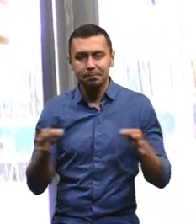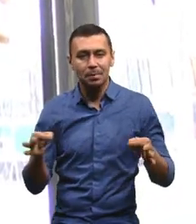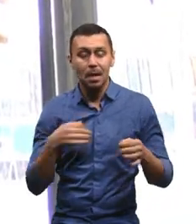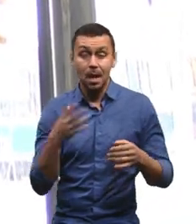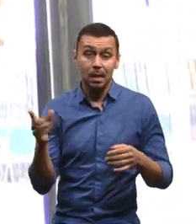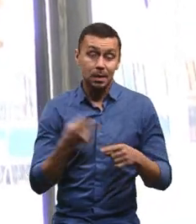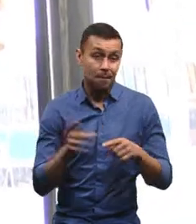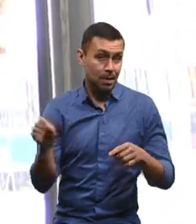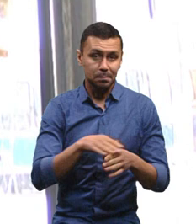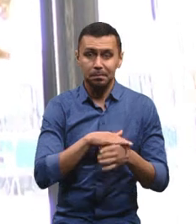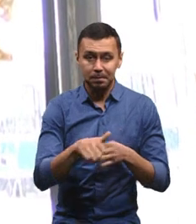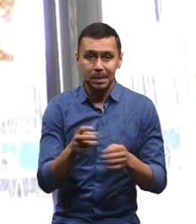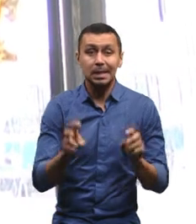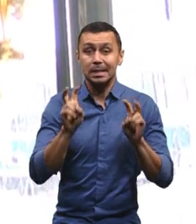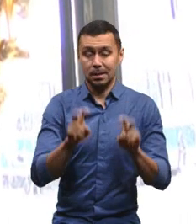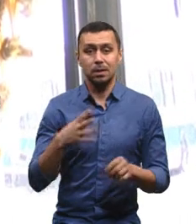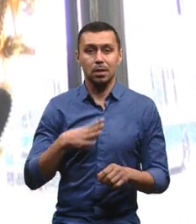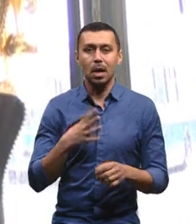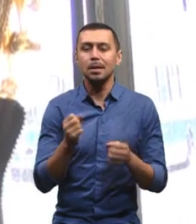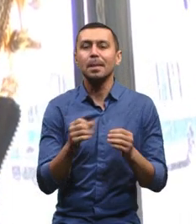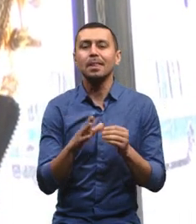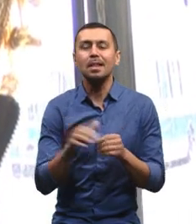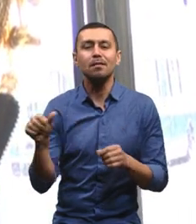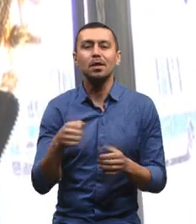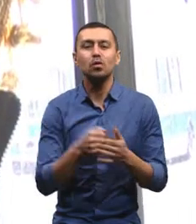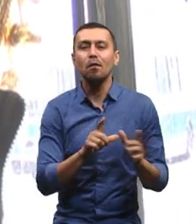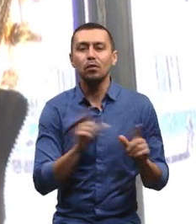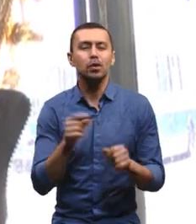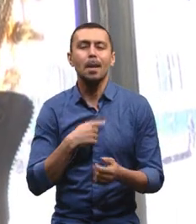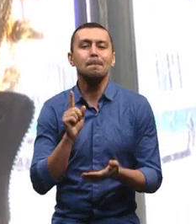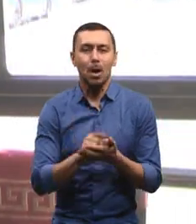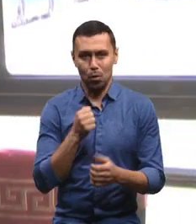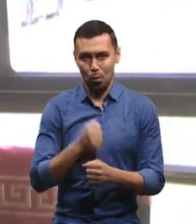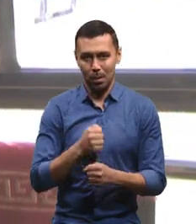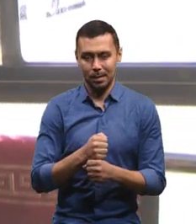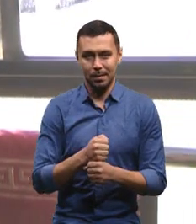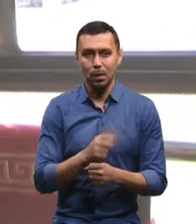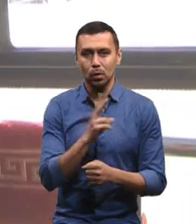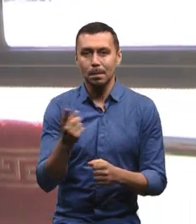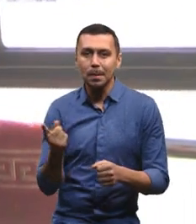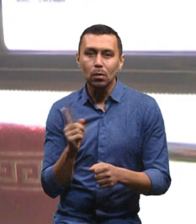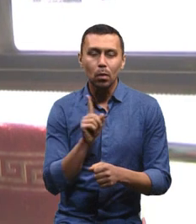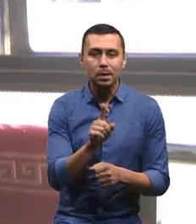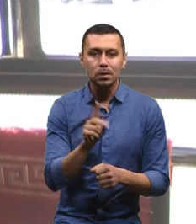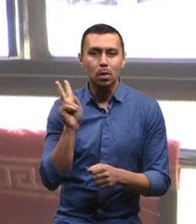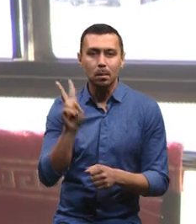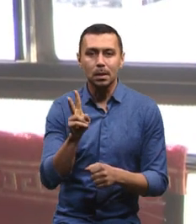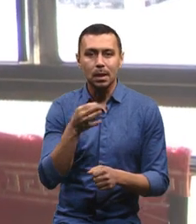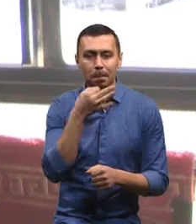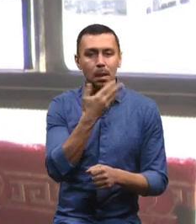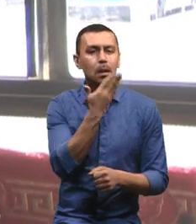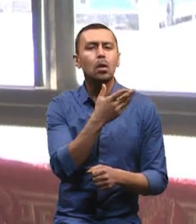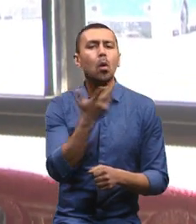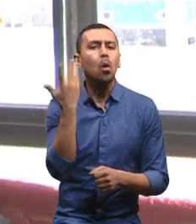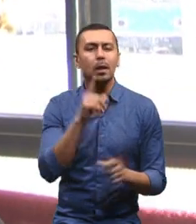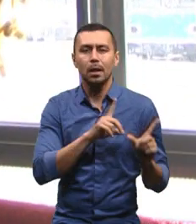зробила сіла і чекаю боже ще 15 хвилин до виїзду Що я маю робити хтось підходить з тролейбуса ззаді каже ти коли їдеш